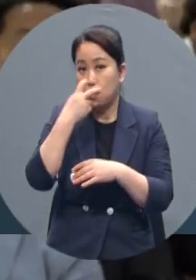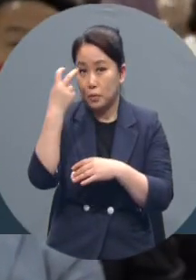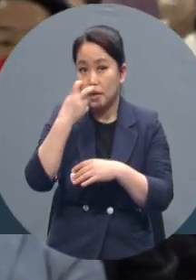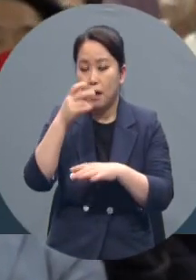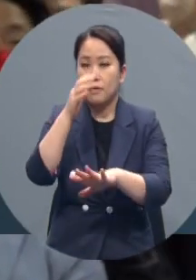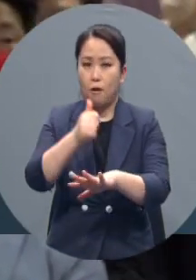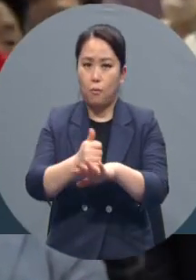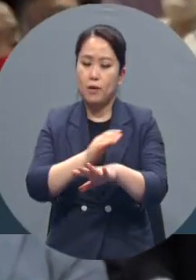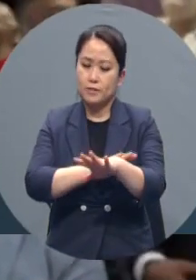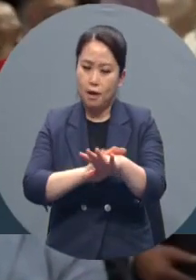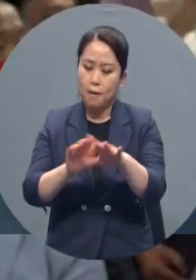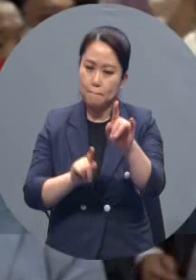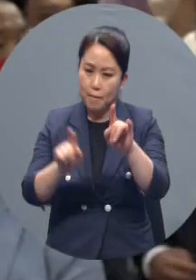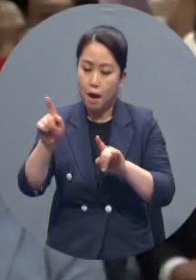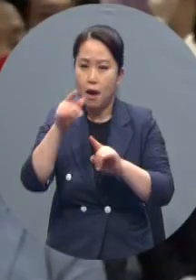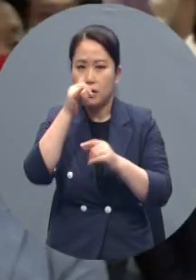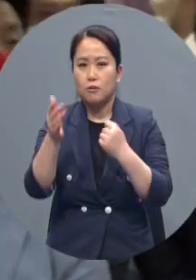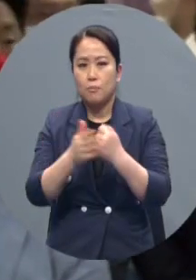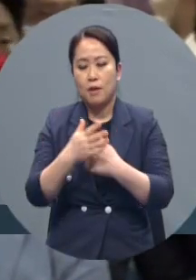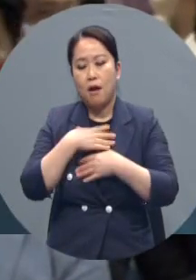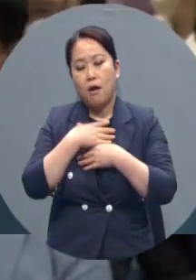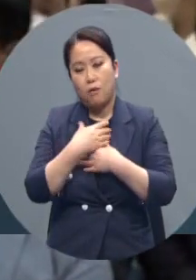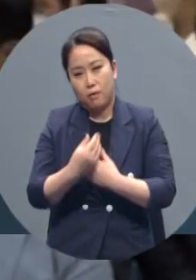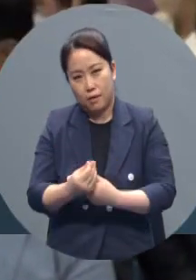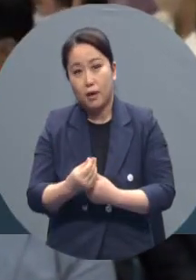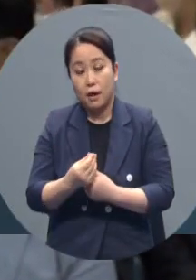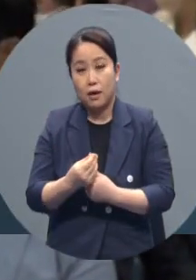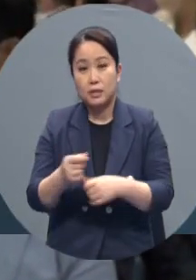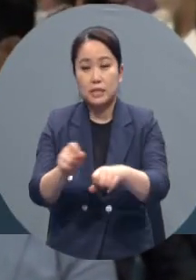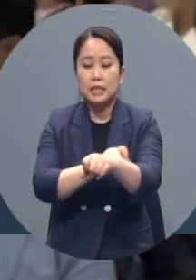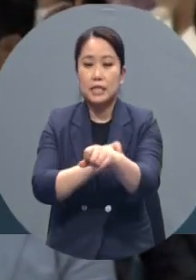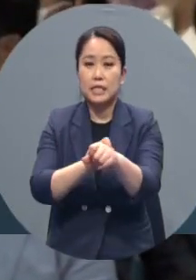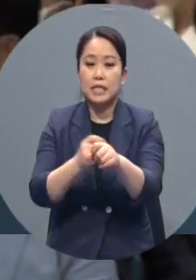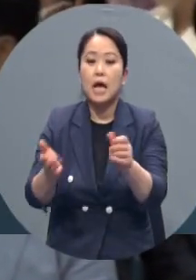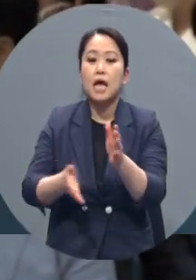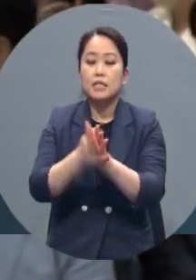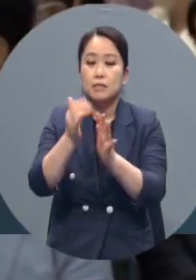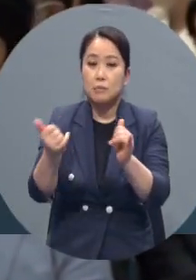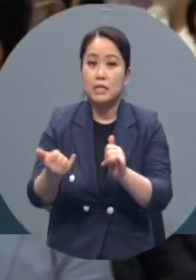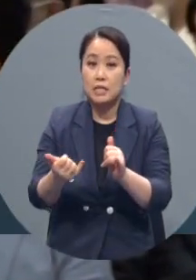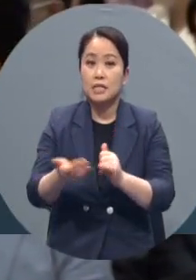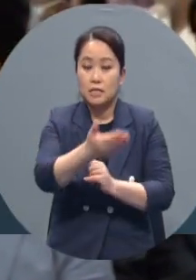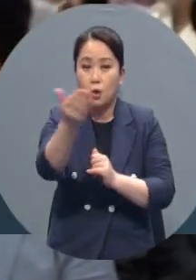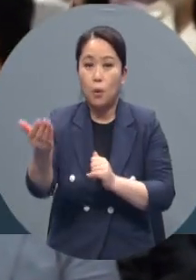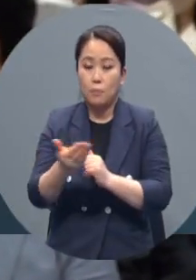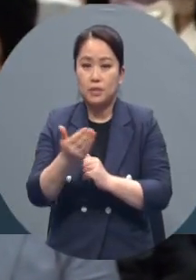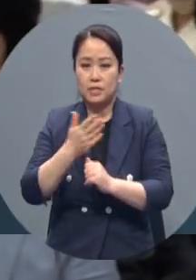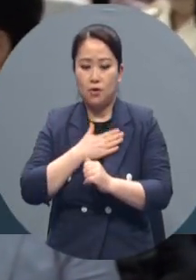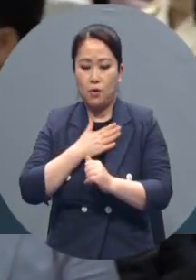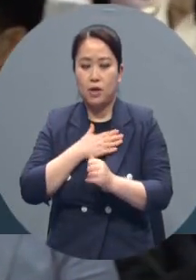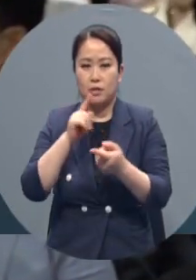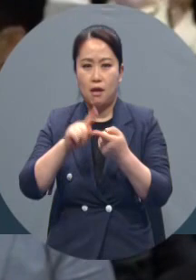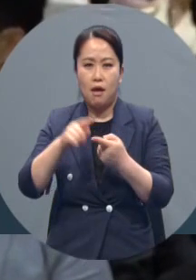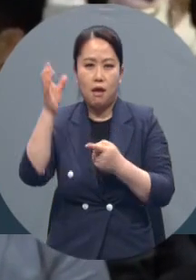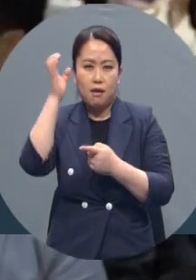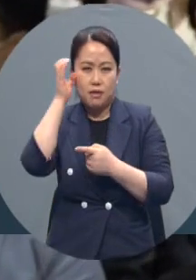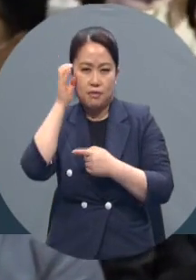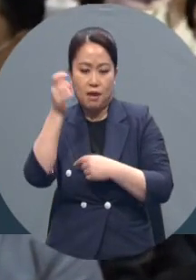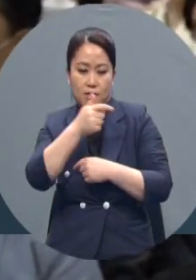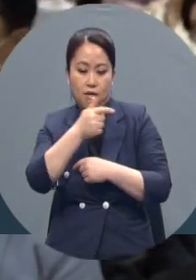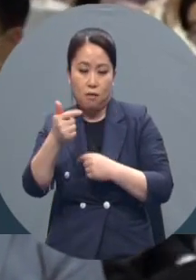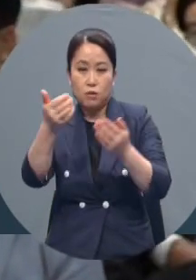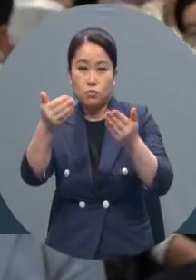편이라서 좀 안도가 됩니다. 특히 우리 시민들께서 저에 대한 많은 기대를 표출해 주신